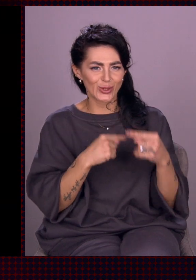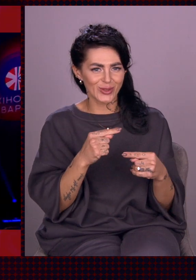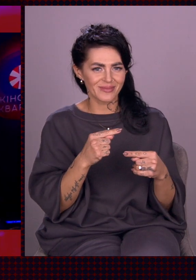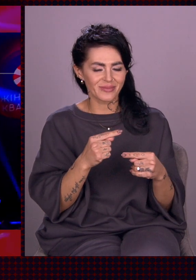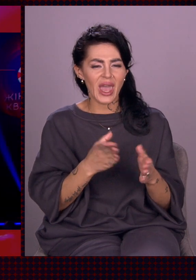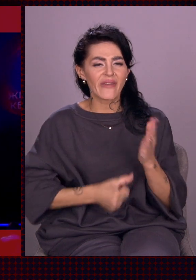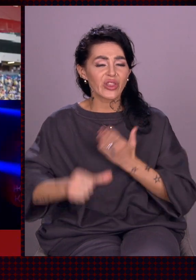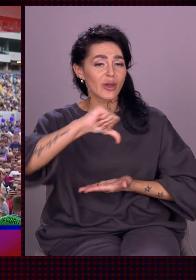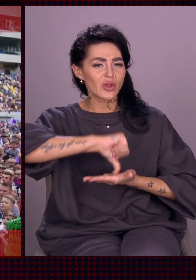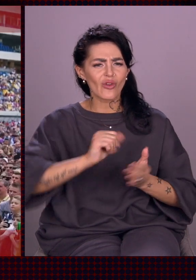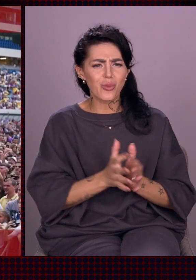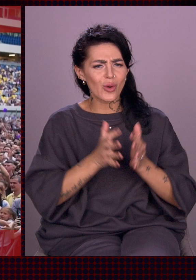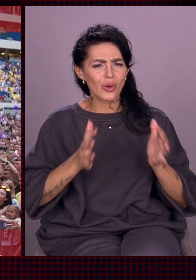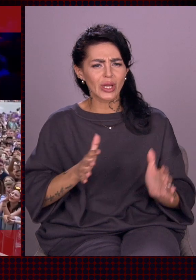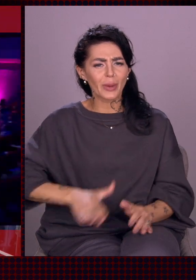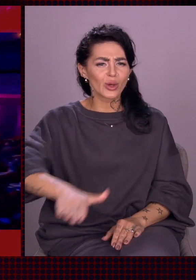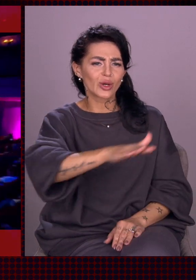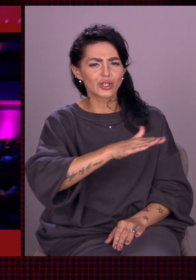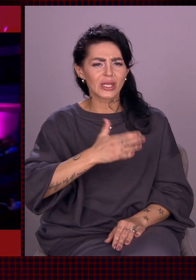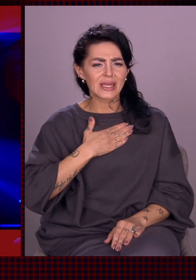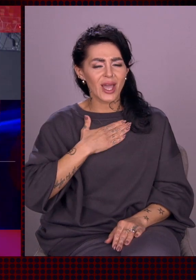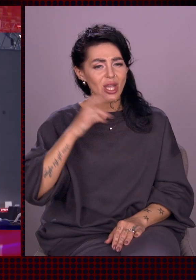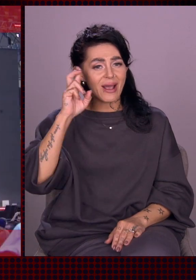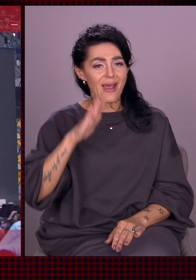на найбільших майданчиках країни.